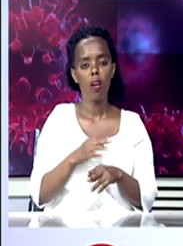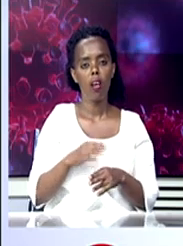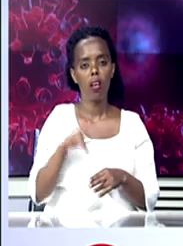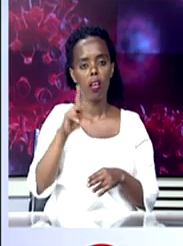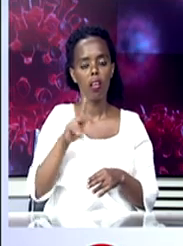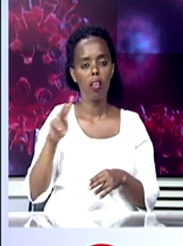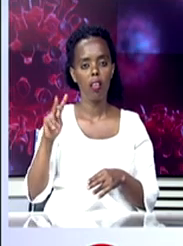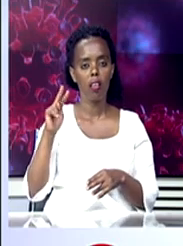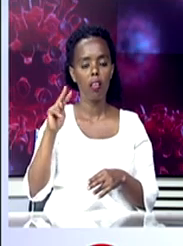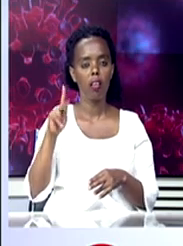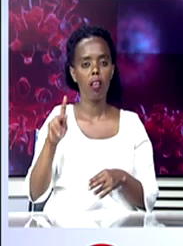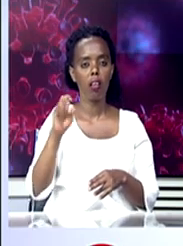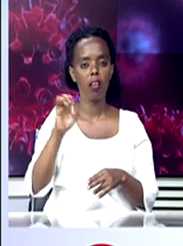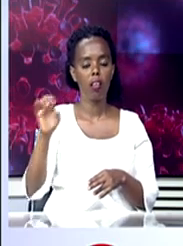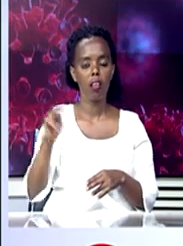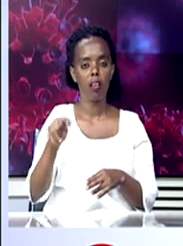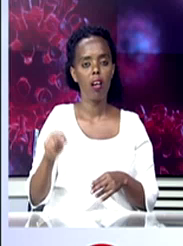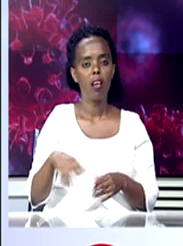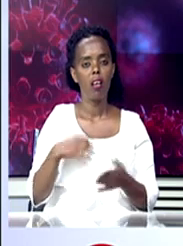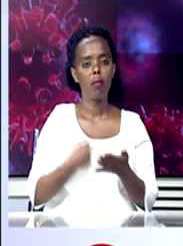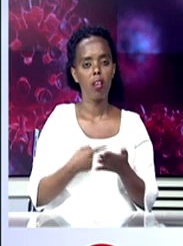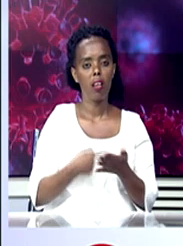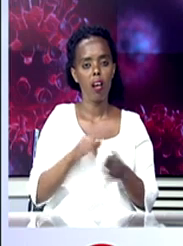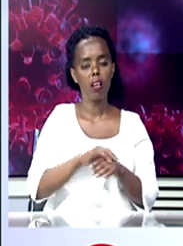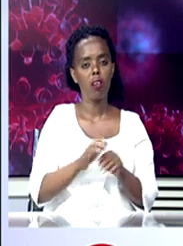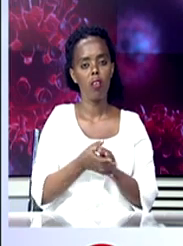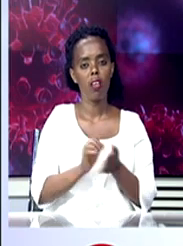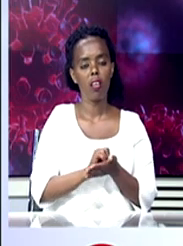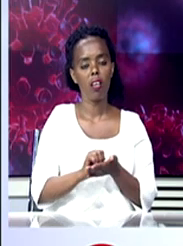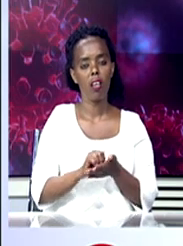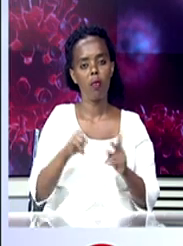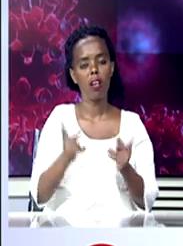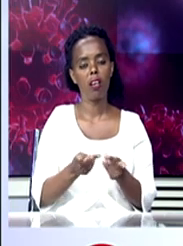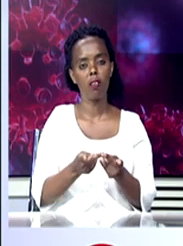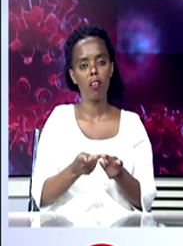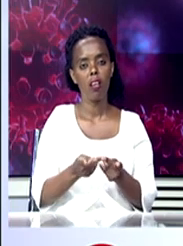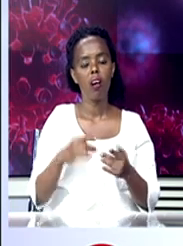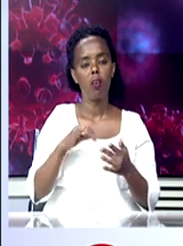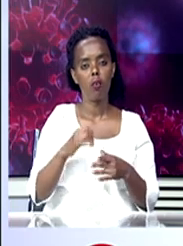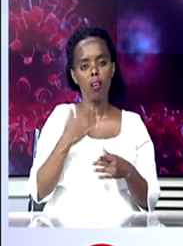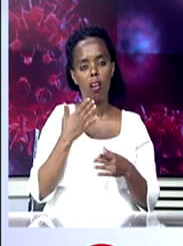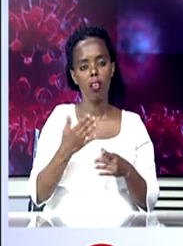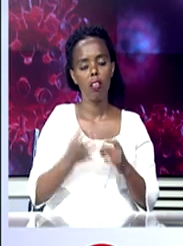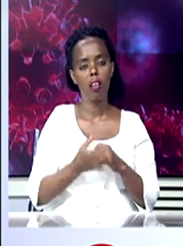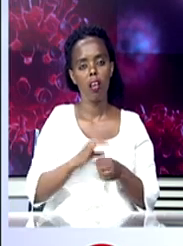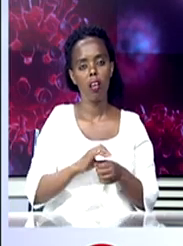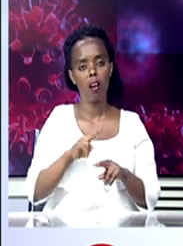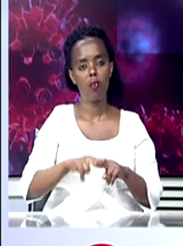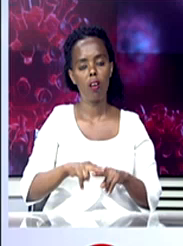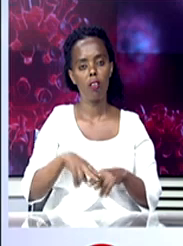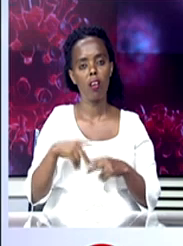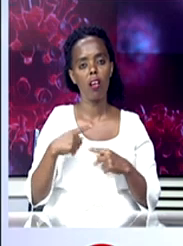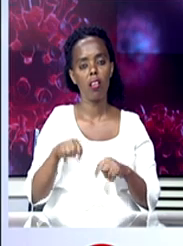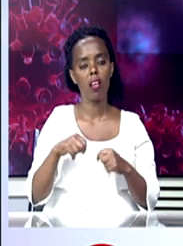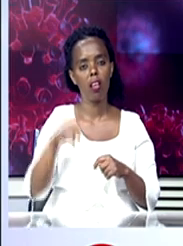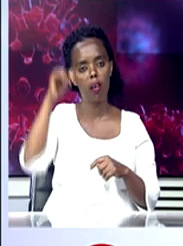mirkaneeffadha, harka kiyyaniin dhiqadha, haala mijataa ta'een jechuudha. Bakka naaf mijatuu fi bakka anjaa ta'e ulee kana kaa'uuf nan yaalaa jechuudha.